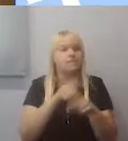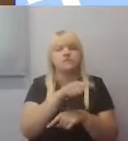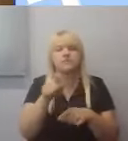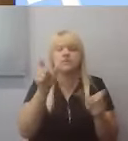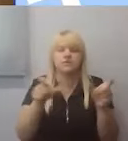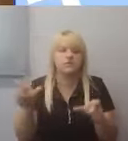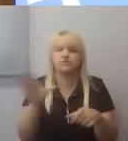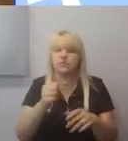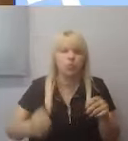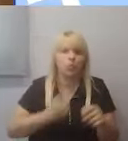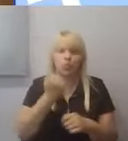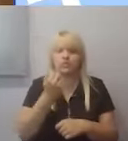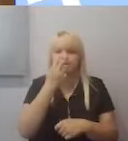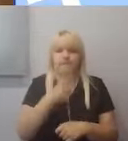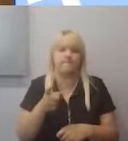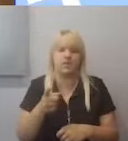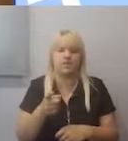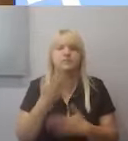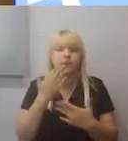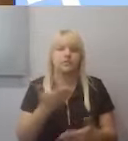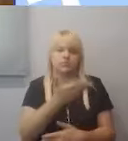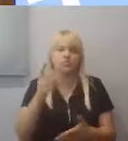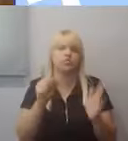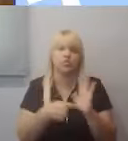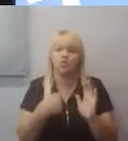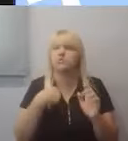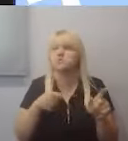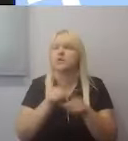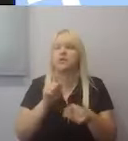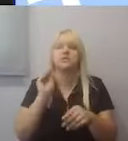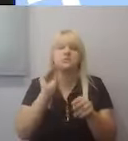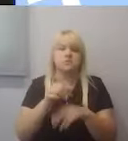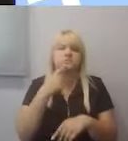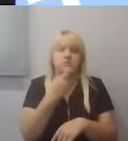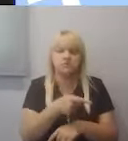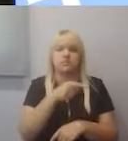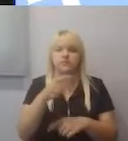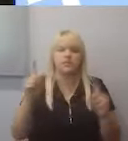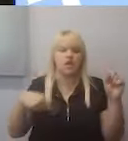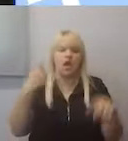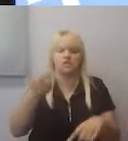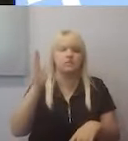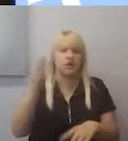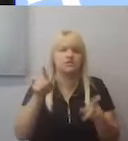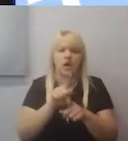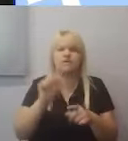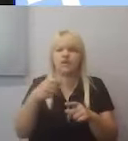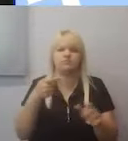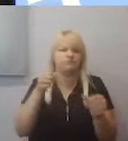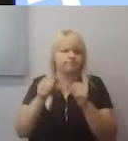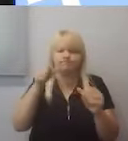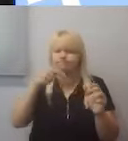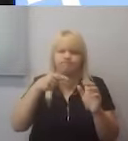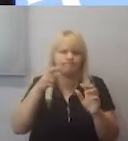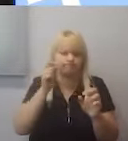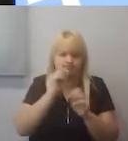pamanīt paldies par jūsu jautājumu es šeit piebildīšu ka mēs ar nākamajām lekcijām iesim vēl padziļinātāk iekšā un jums savu jautājumu par